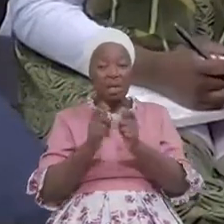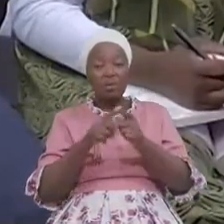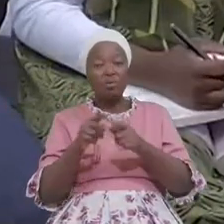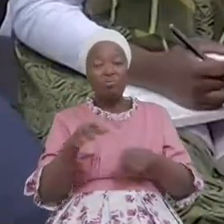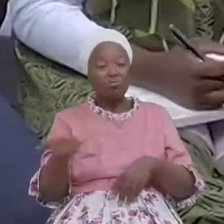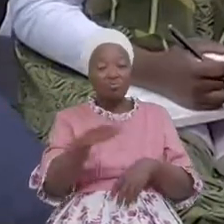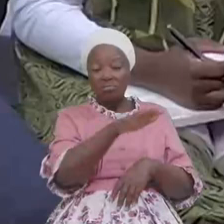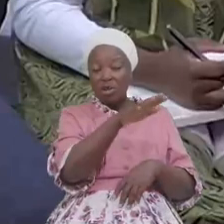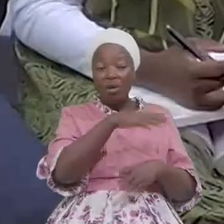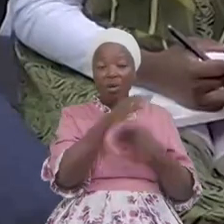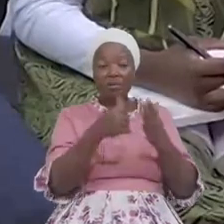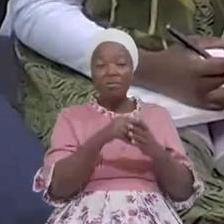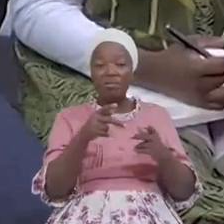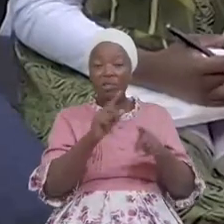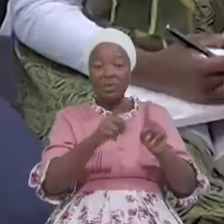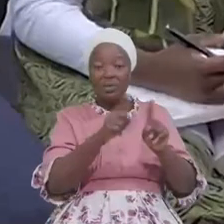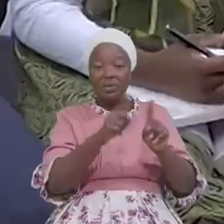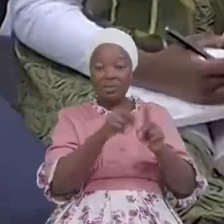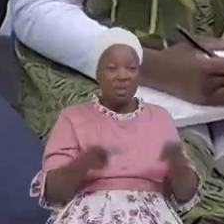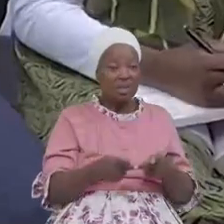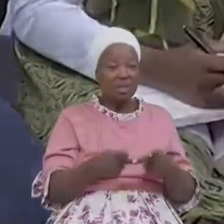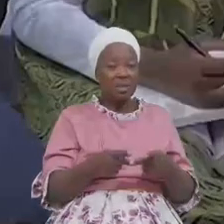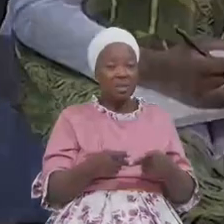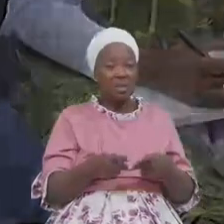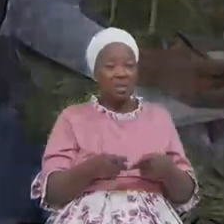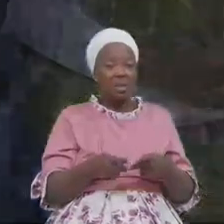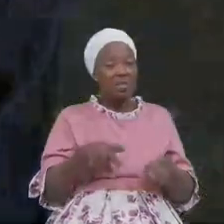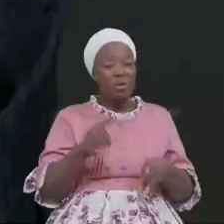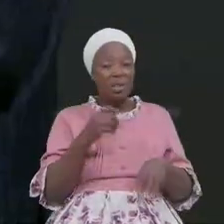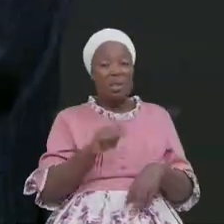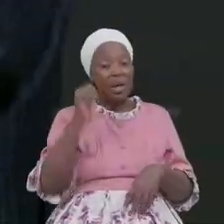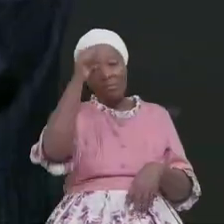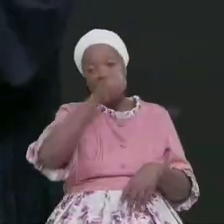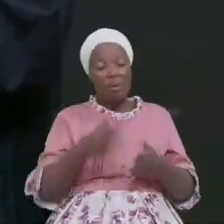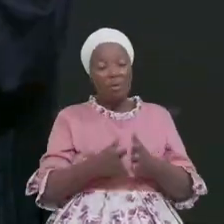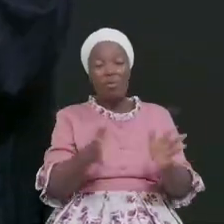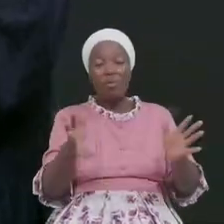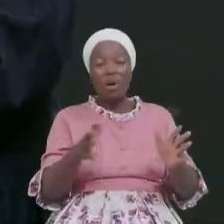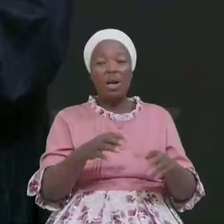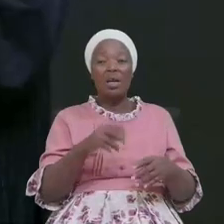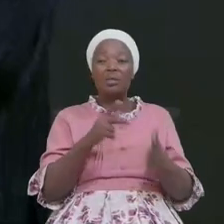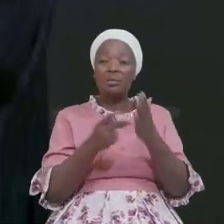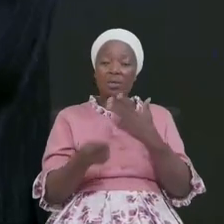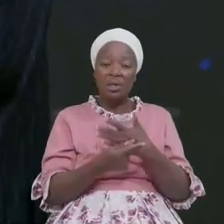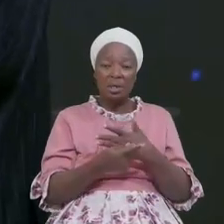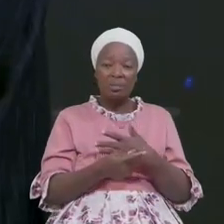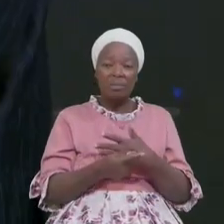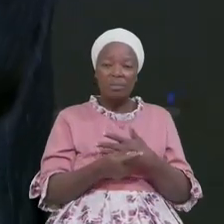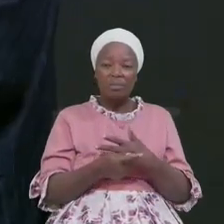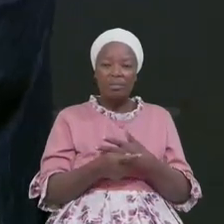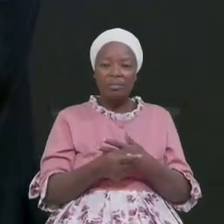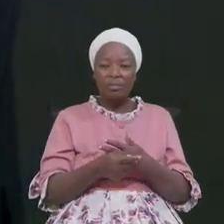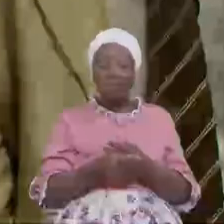lieu quand nous avons fait la croisade panafricaine. Après, le frère dit,